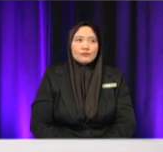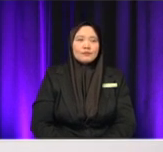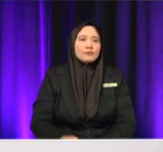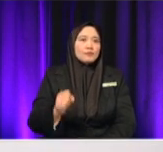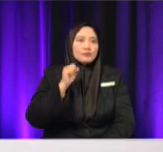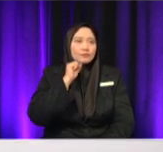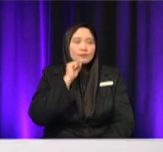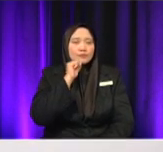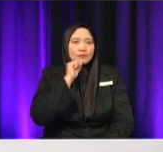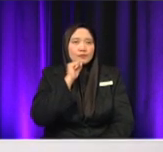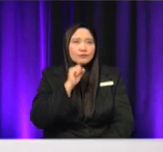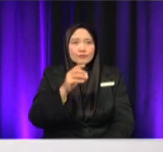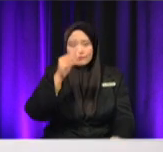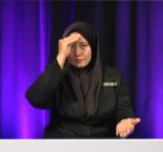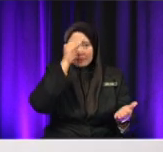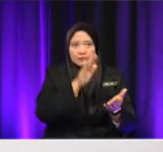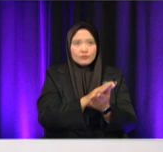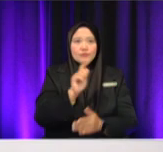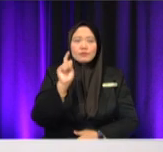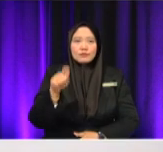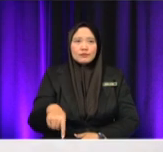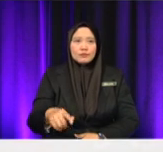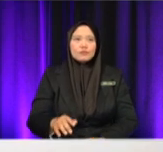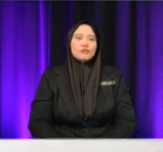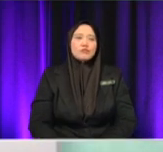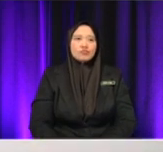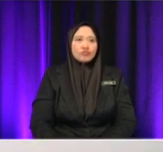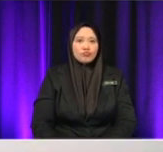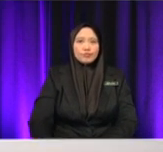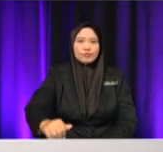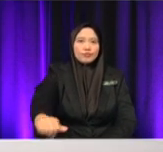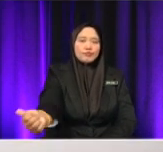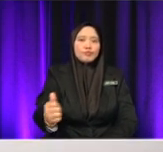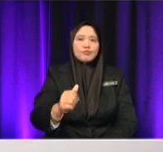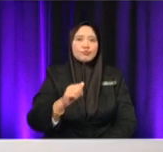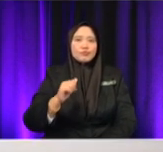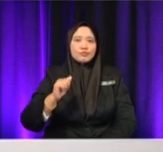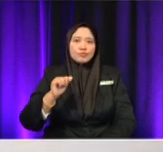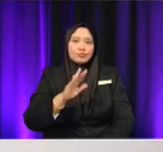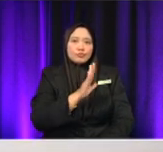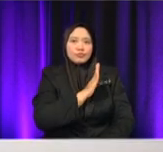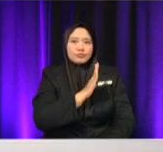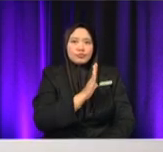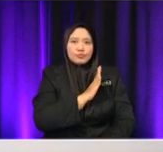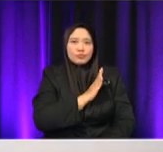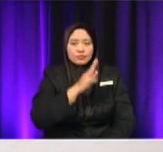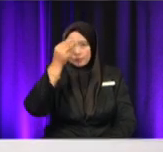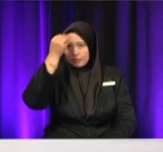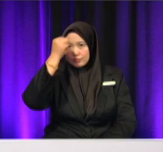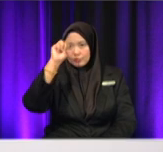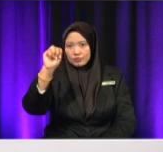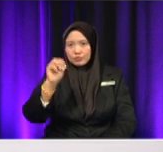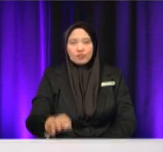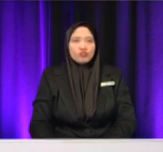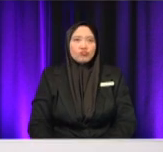istri hendaklah berakhlak mulia contohnya bersifat santun ketika dalam perbualan contoh yang campak tinggi